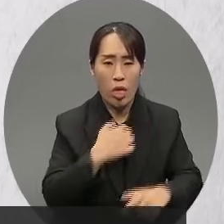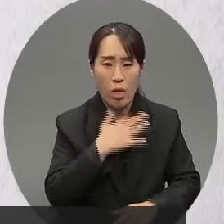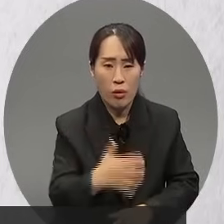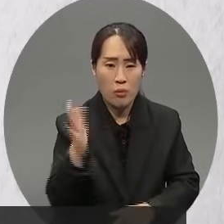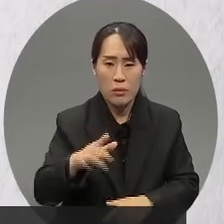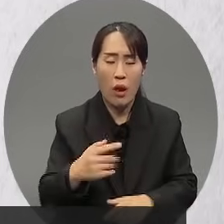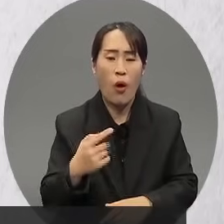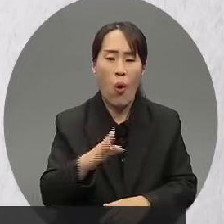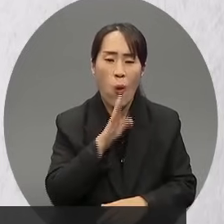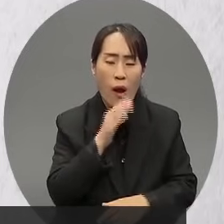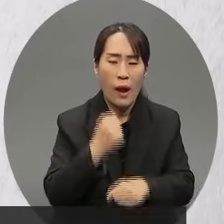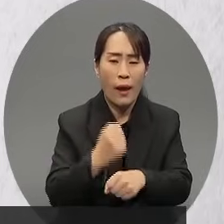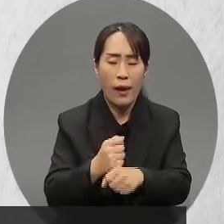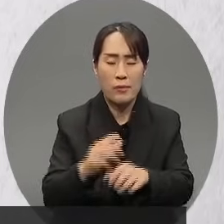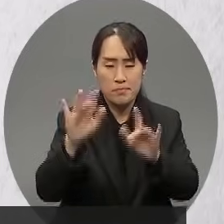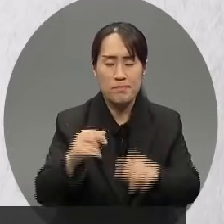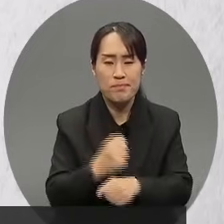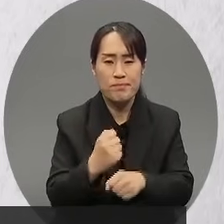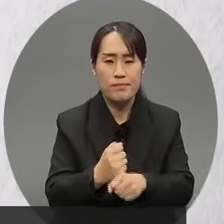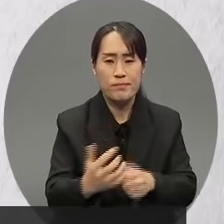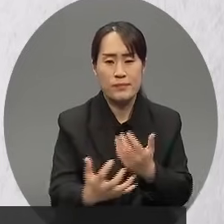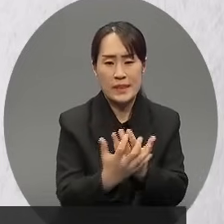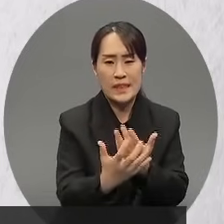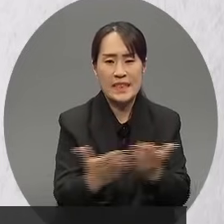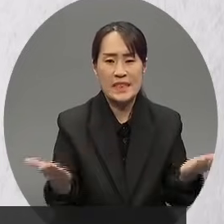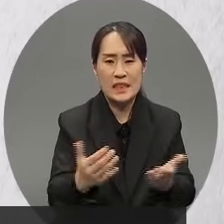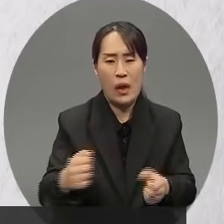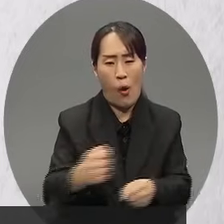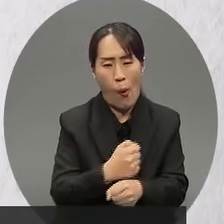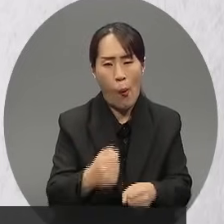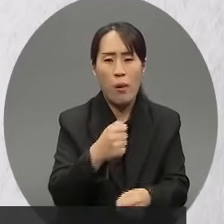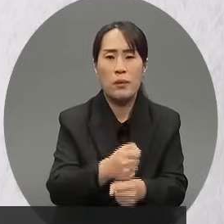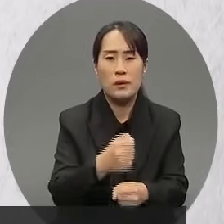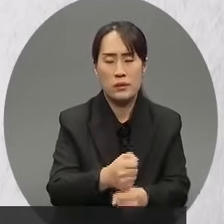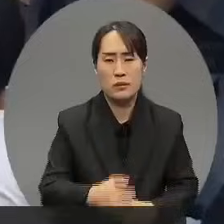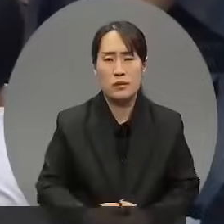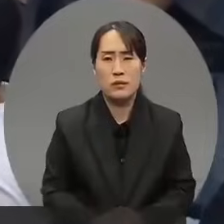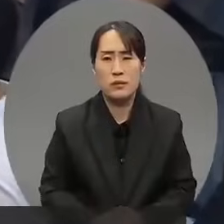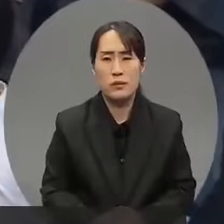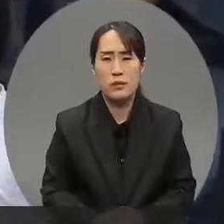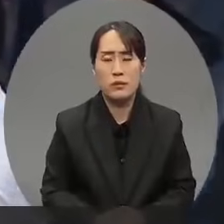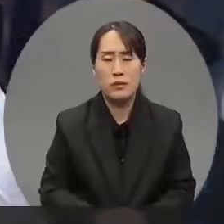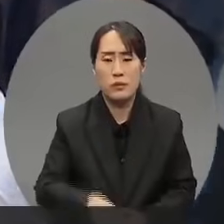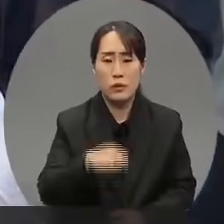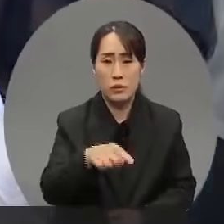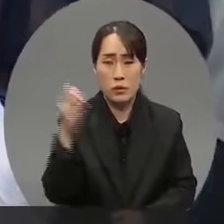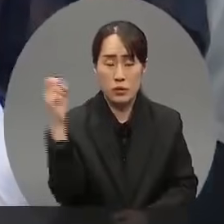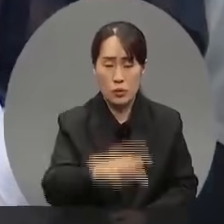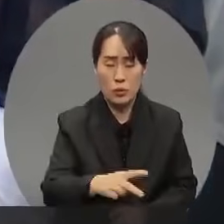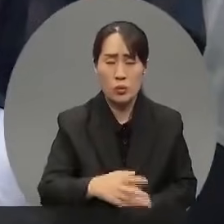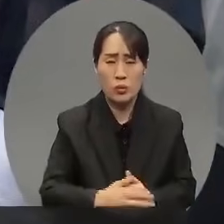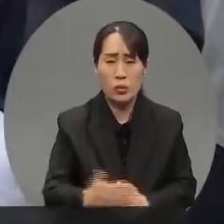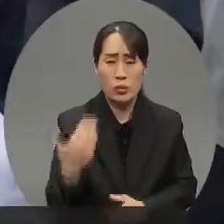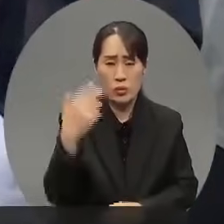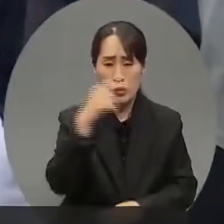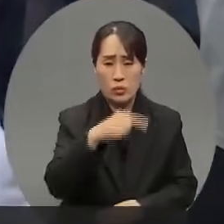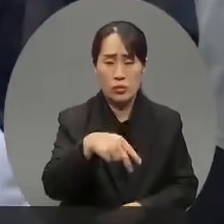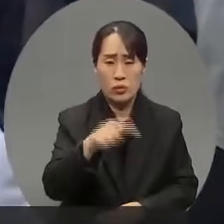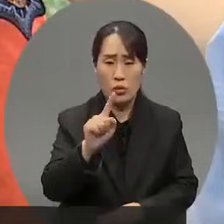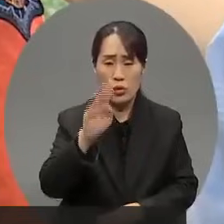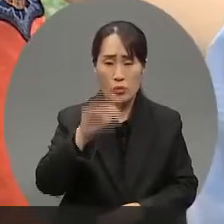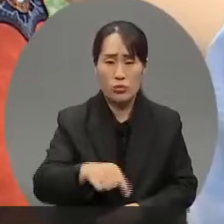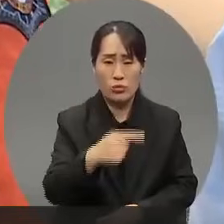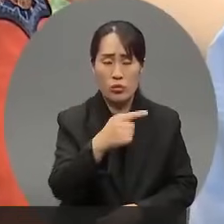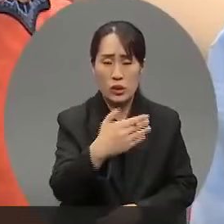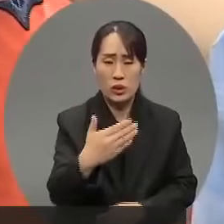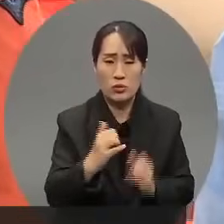한 것처럼 꾸미고 근무일지를 조작했다고 찰은 설명했 이와 함께 전 청주 서부 소방서장